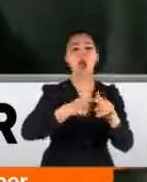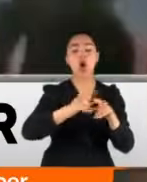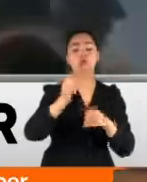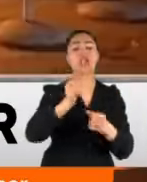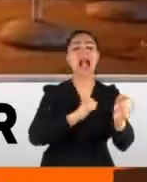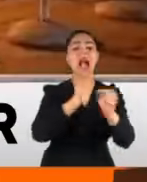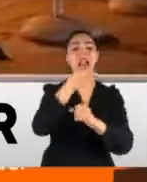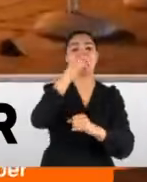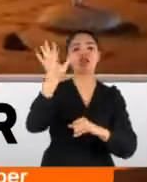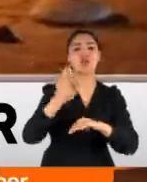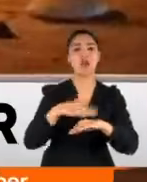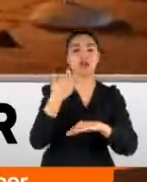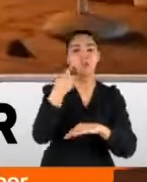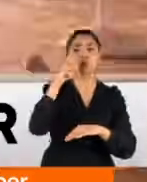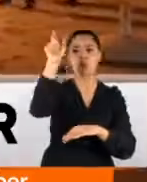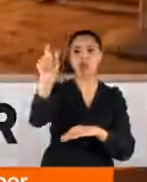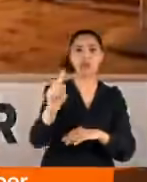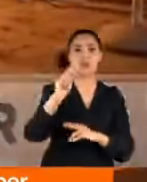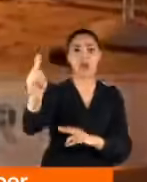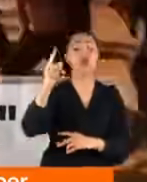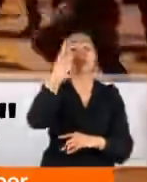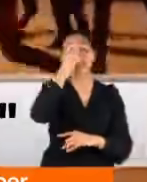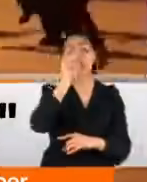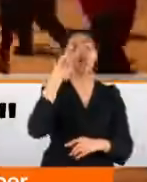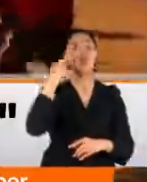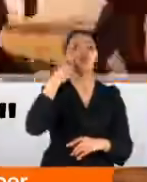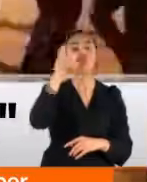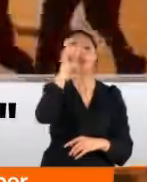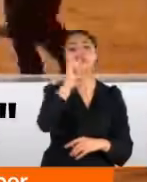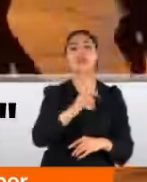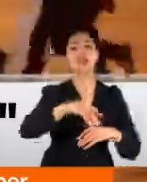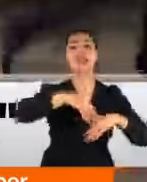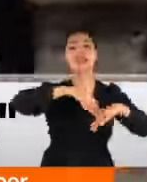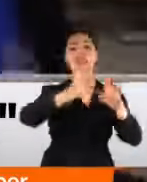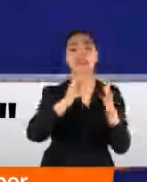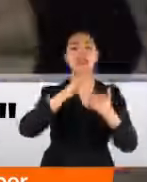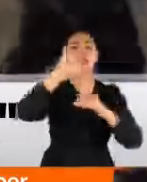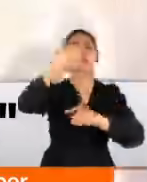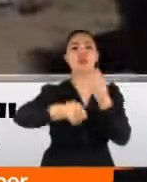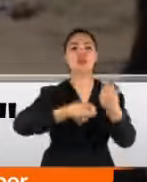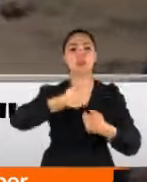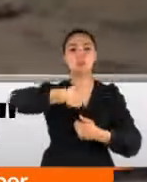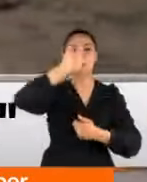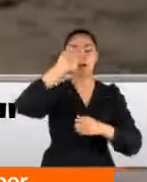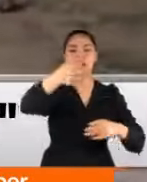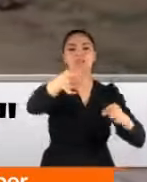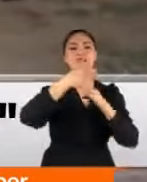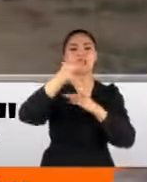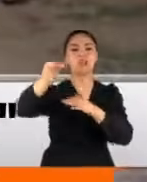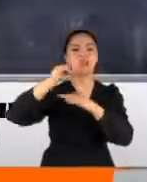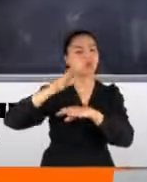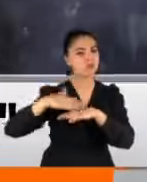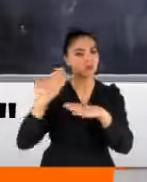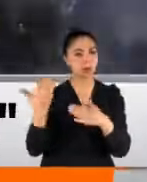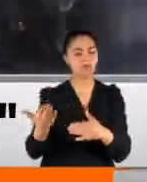çağrısı yaptı Sadece Cumhurbaşkanı değil dışişleri bakanı da gün boyu mevki taşlarıyla temas halindeydi